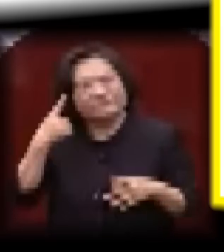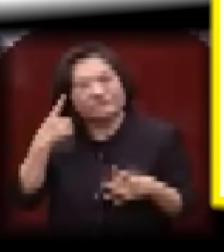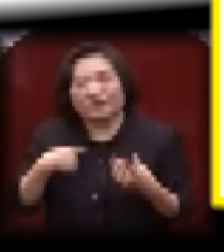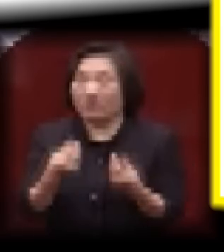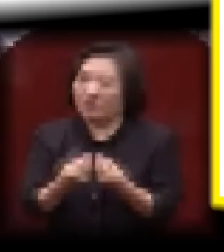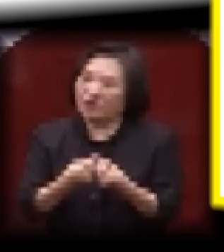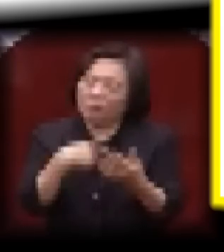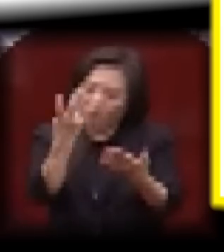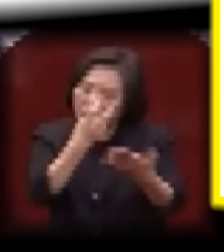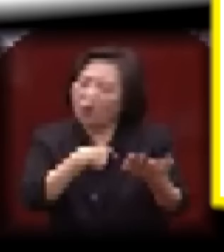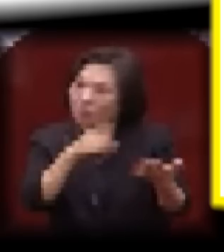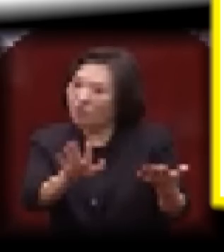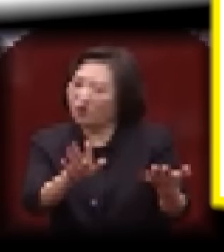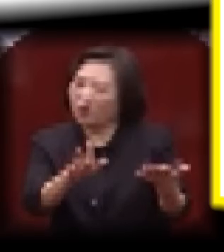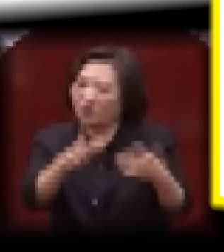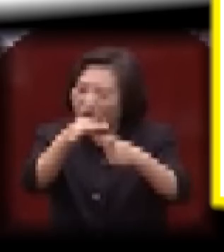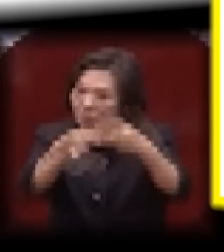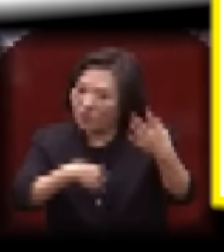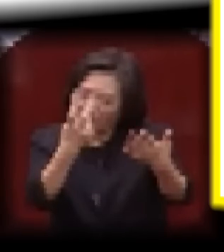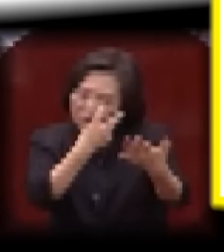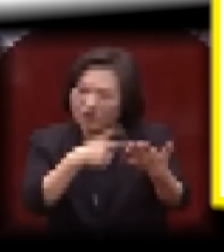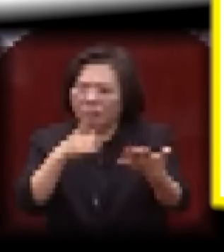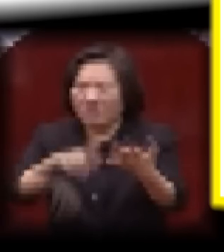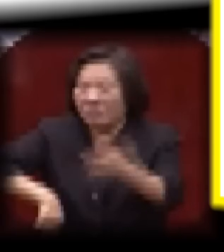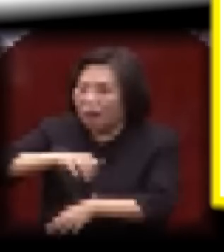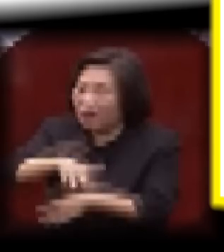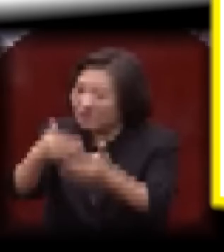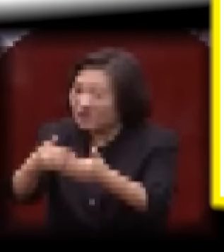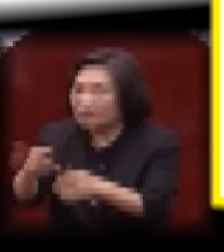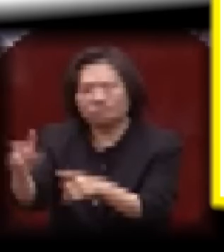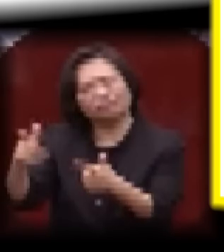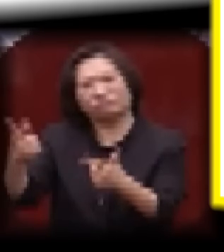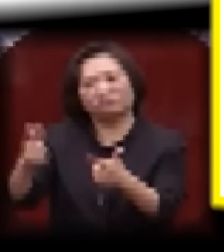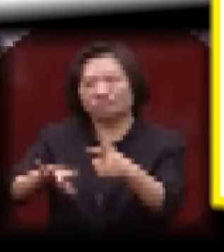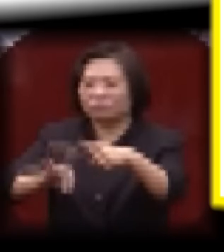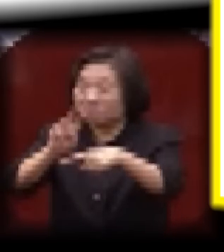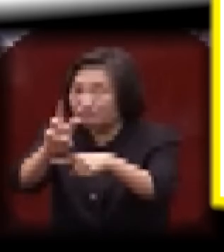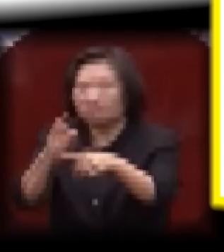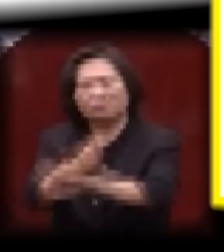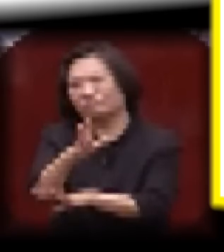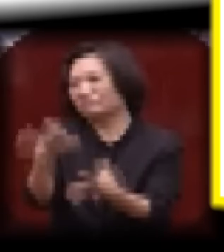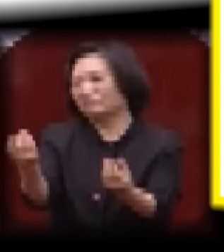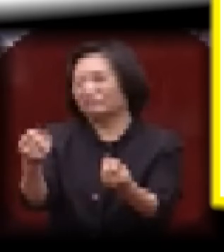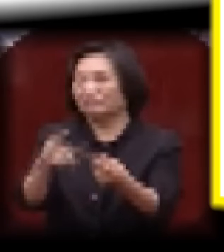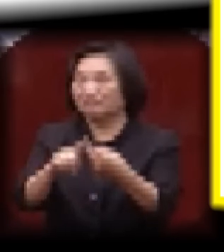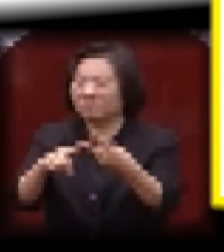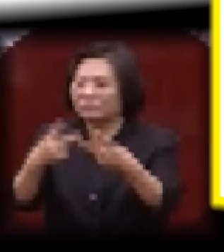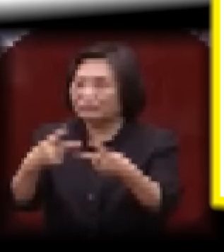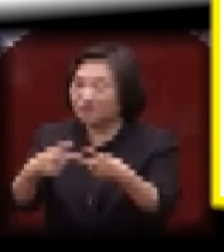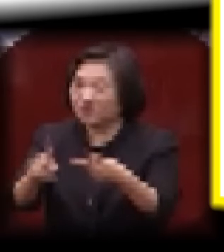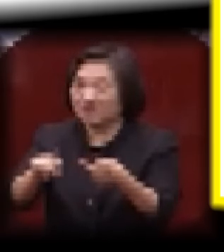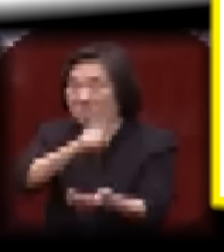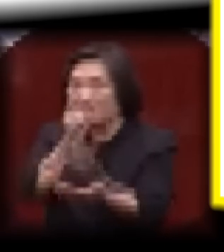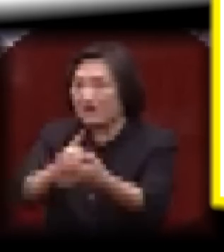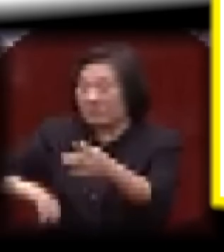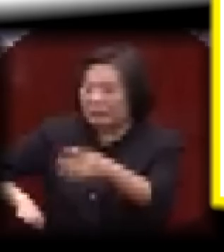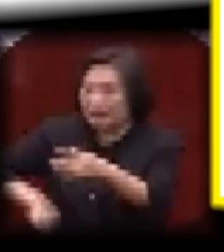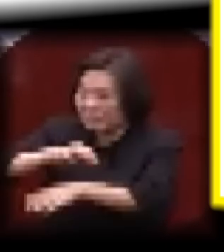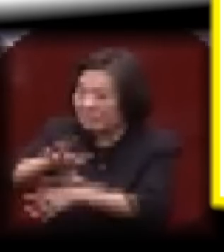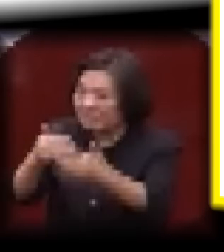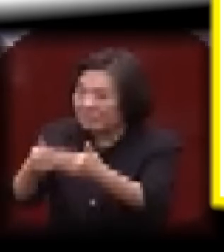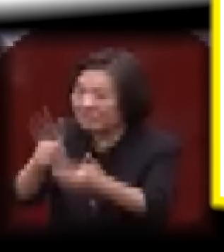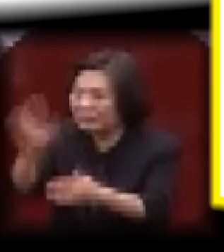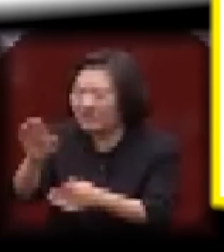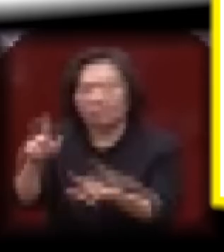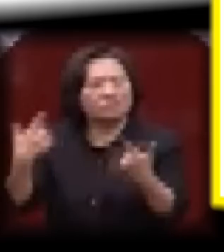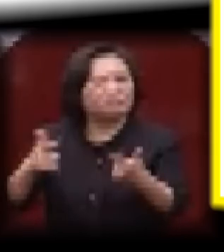道在规格审就资格审查的时候也没有发现入资的持有有超过 30% 的，或者是入资对该公司具有控制能力。